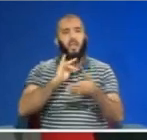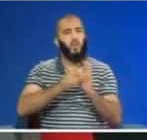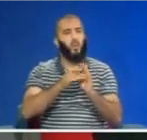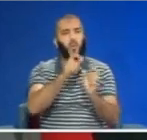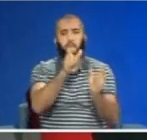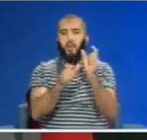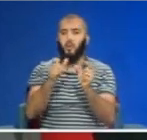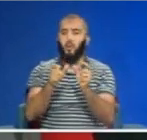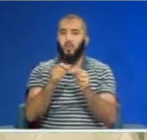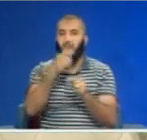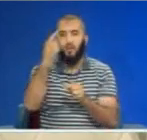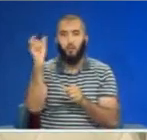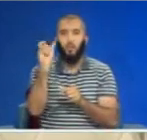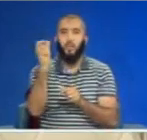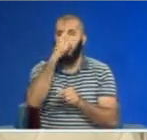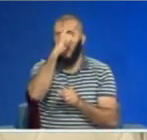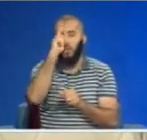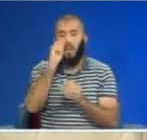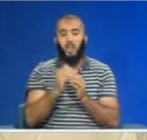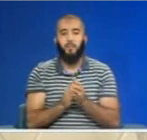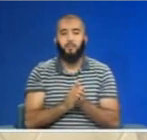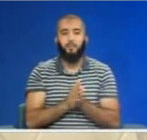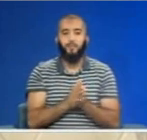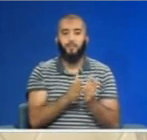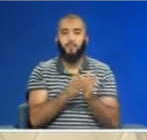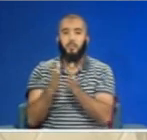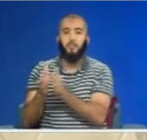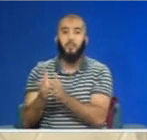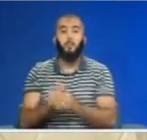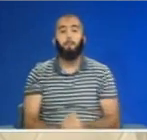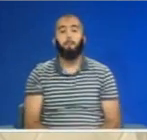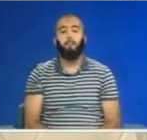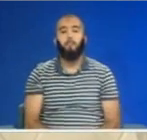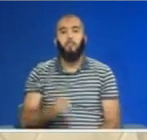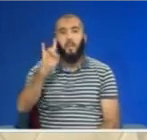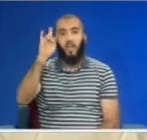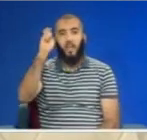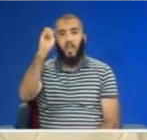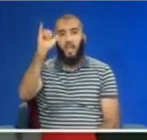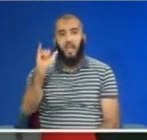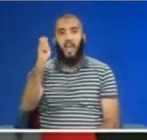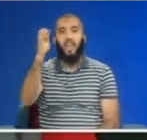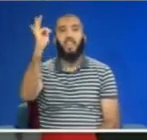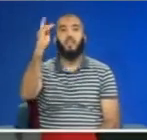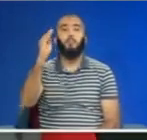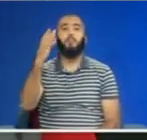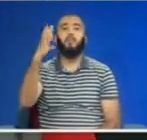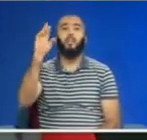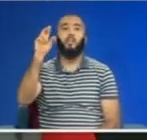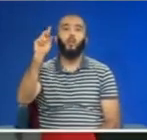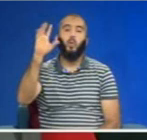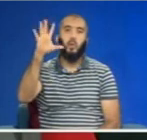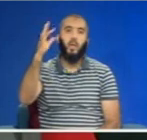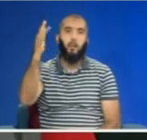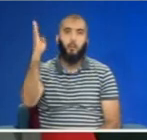أبناء المسلمين إن شاء الله وأبنائها إن شاء الله. إن شاء الله يا رب. إلى حياة من بومرداس، حياة عاملة وطالبة في نفس الوقت.